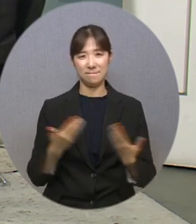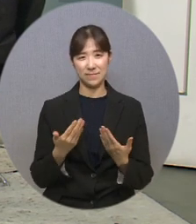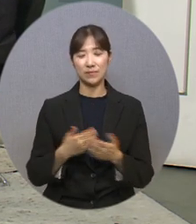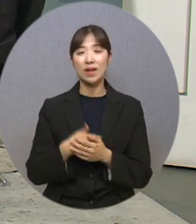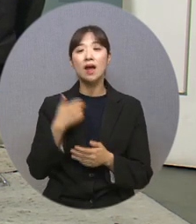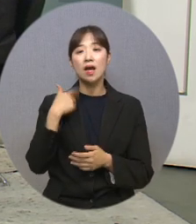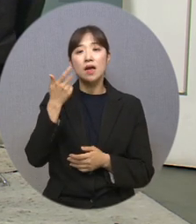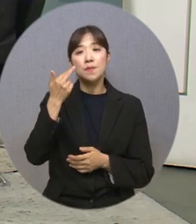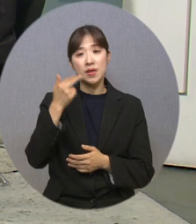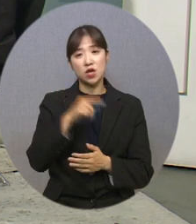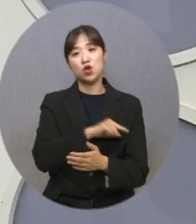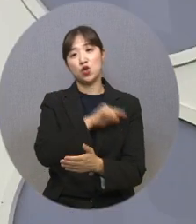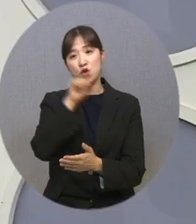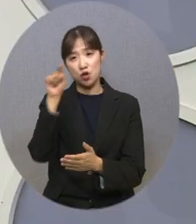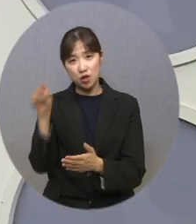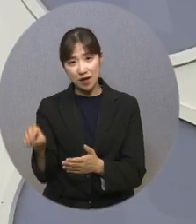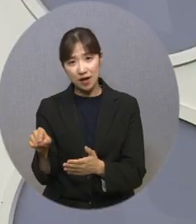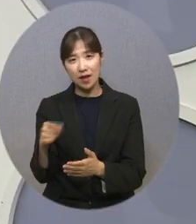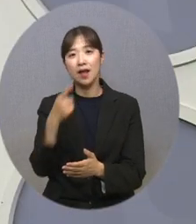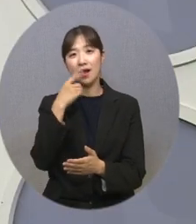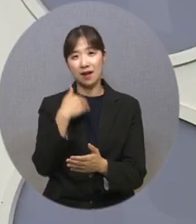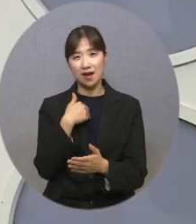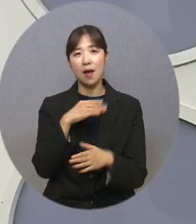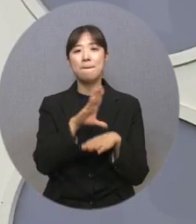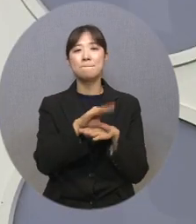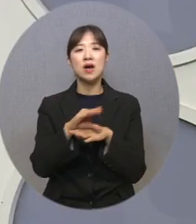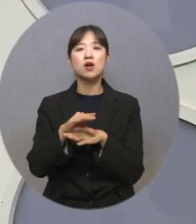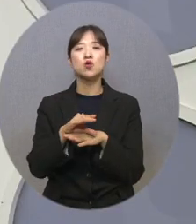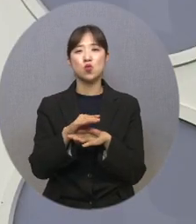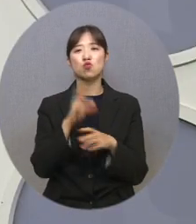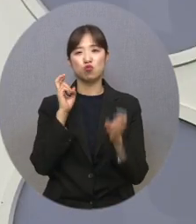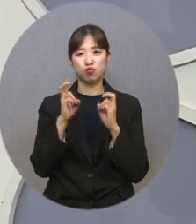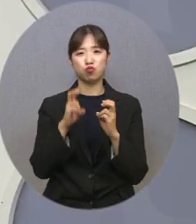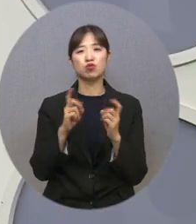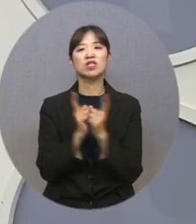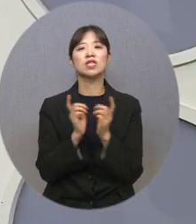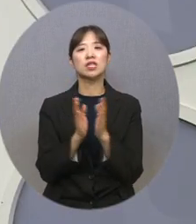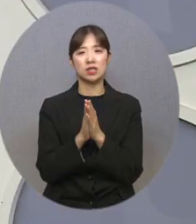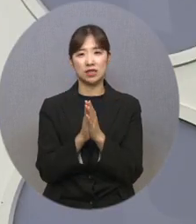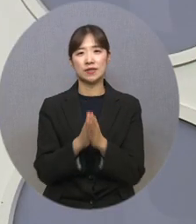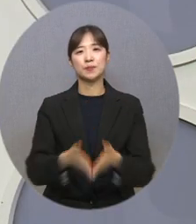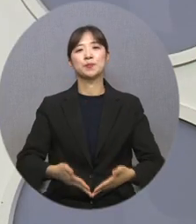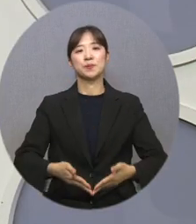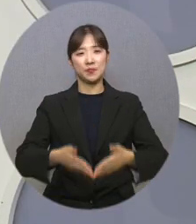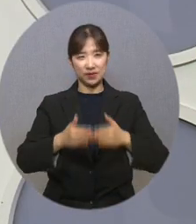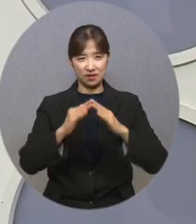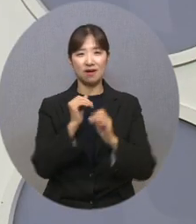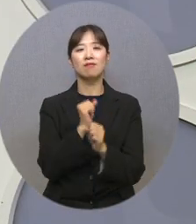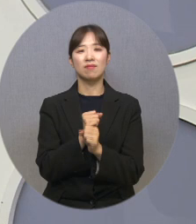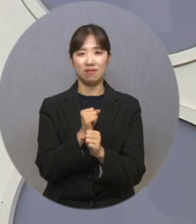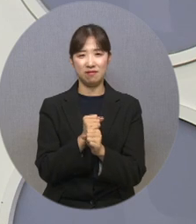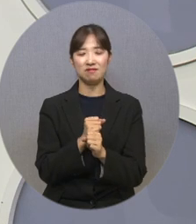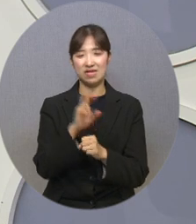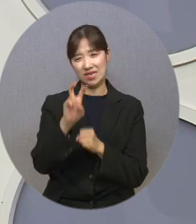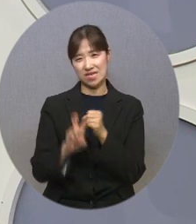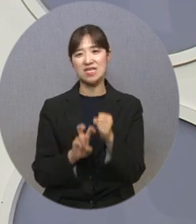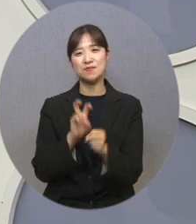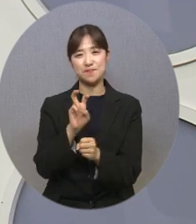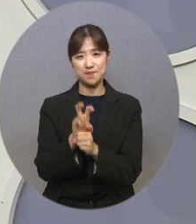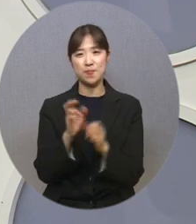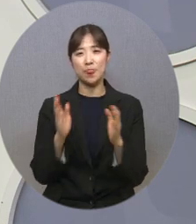미국 가서 저도 방송을 직접 만들어서 와 방송을 만드셨어요? 예, 방송을 만들어서 한 20년